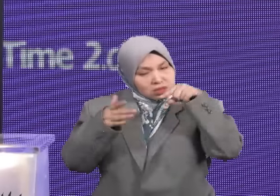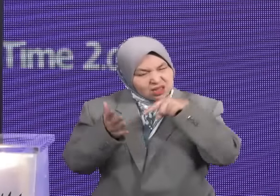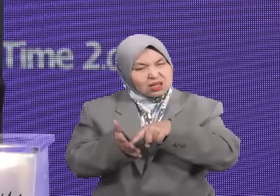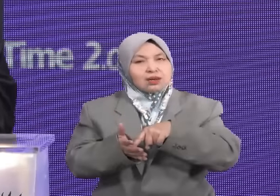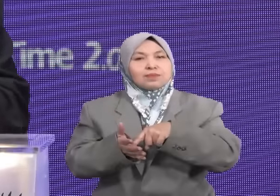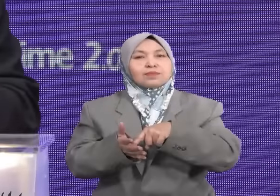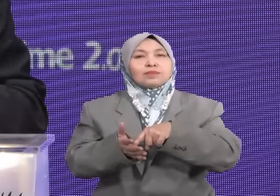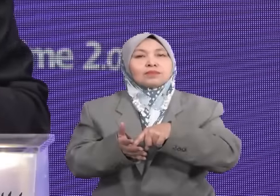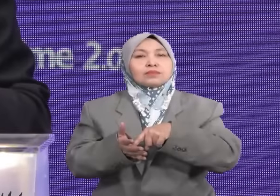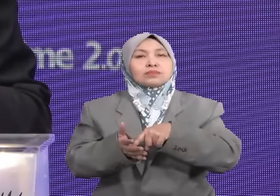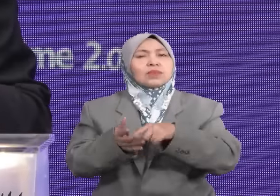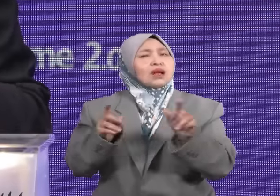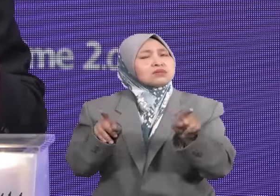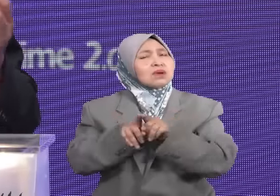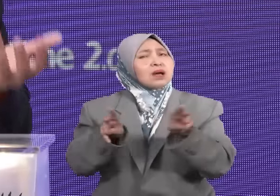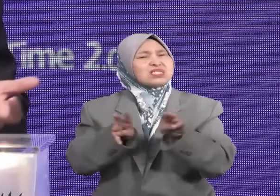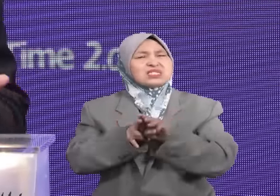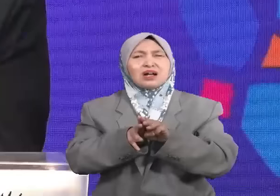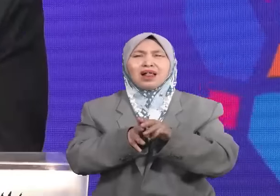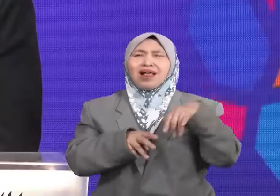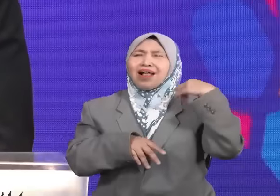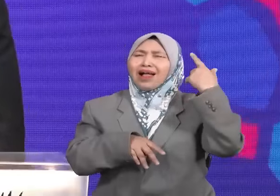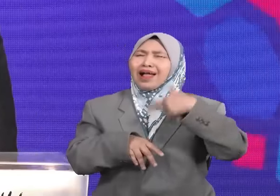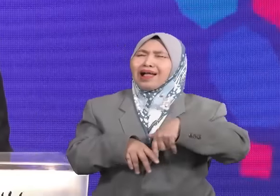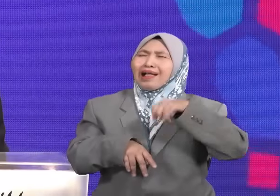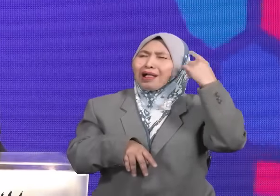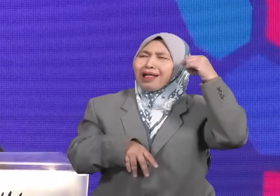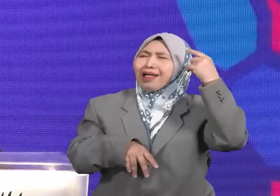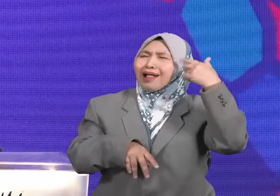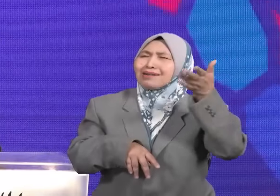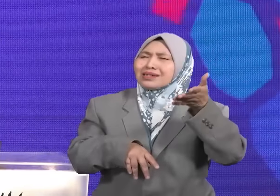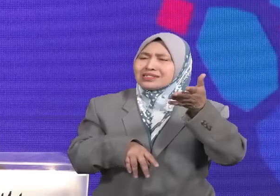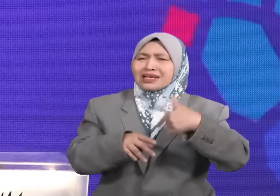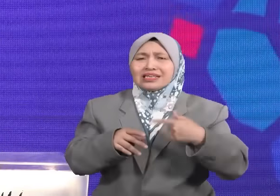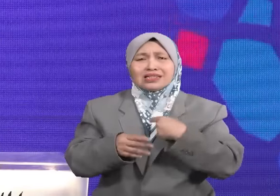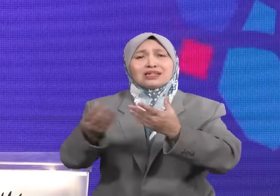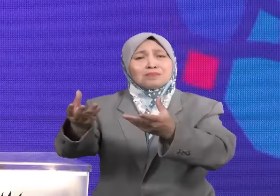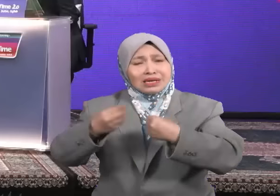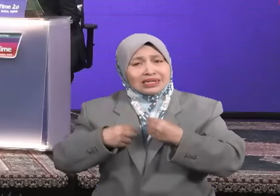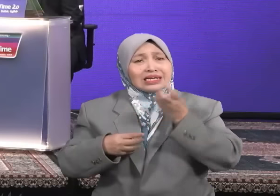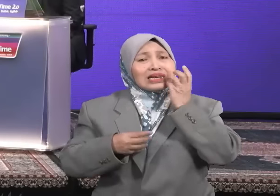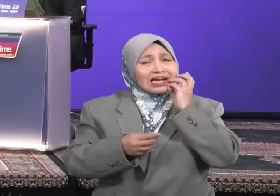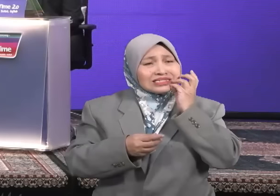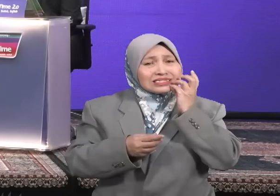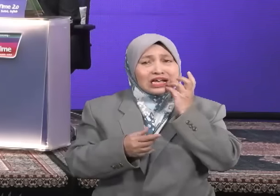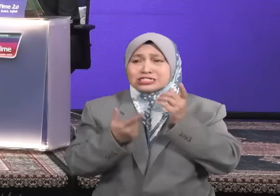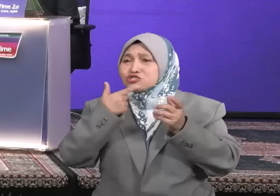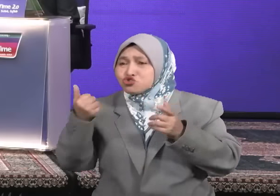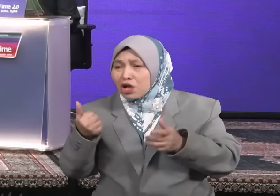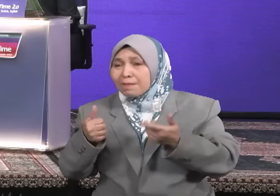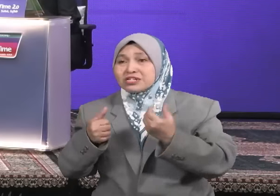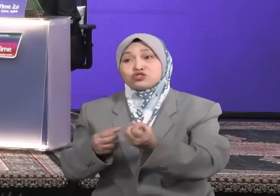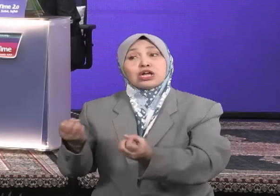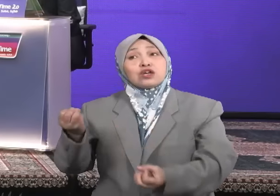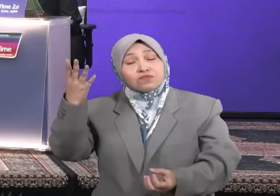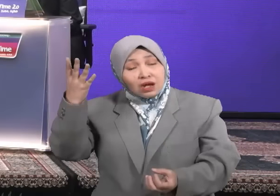adalah apa istilahnya, macam tak waras maksudnya. Orang macam tadilah kan, kalau kita diberikan nasi makanan yang sedap waktu berbuka,